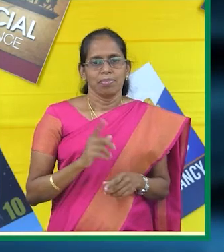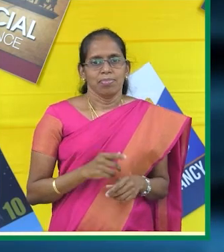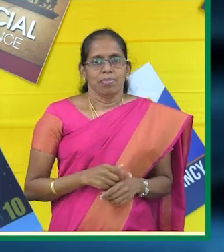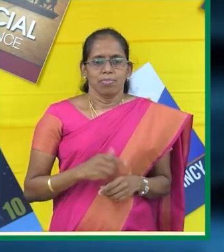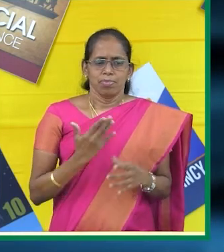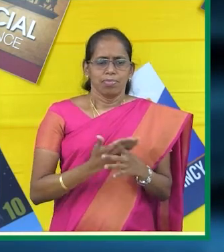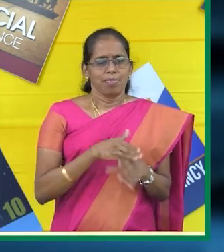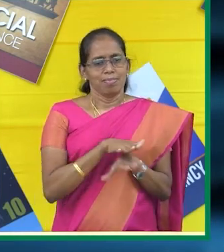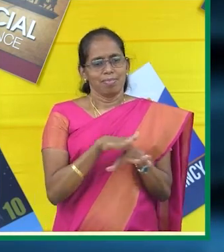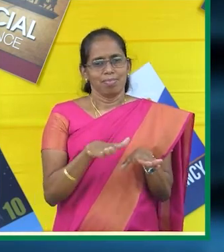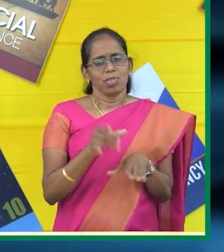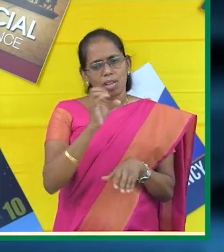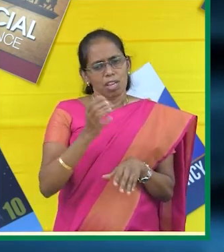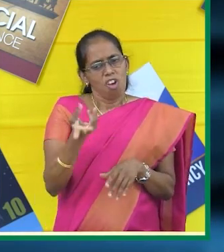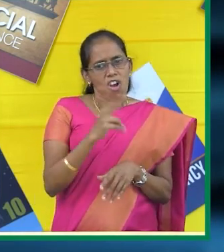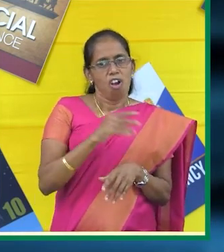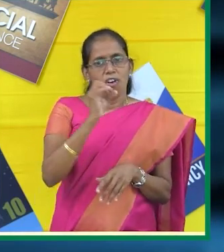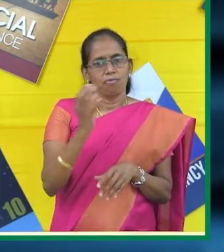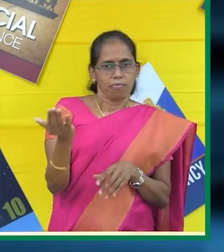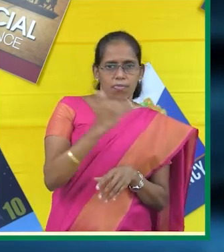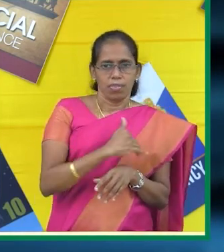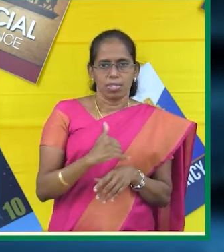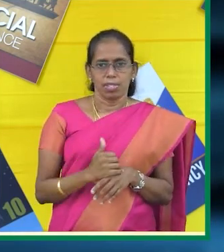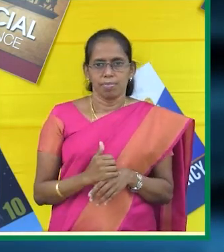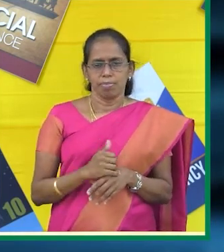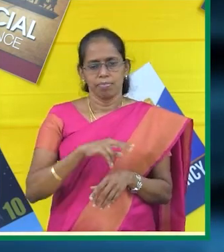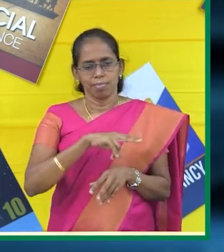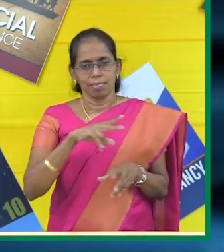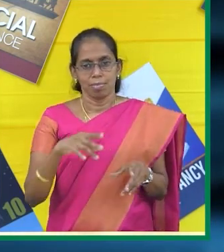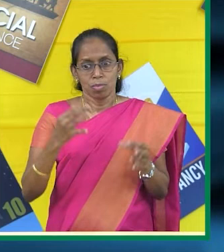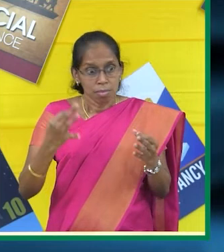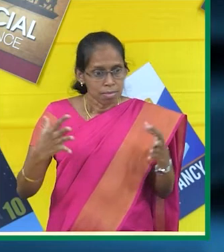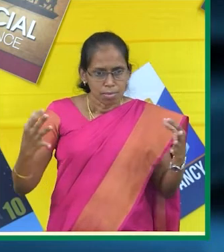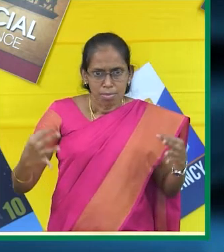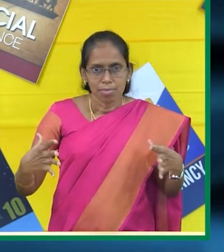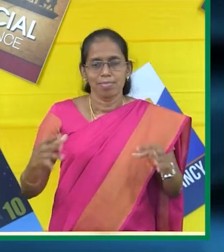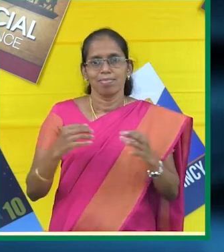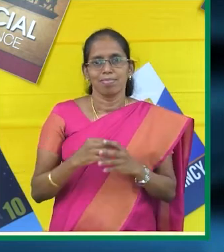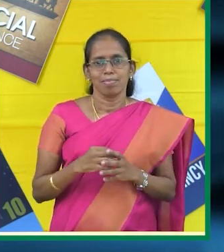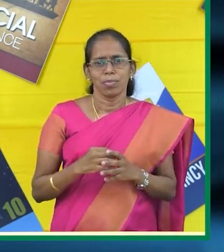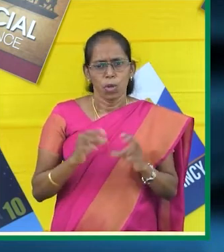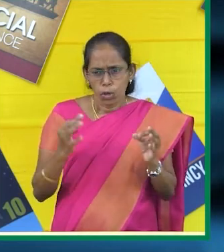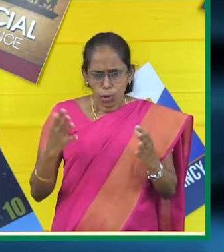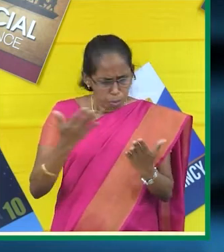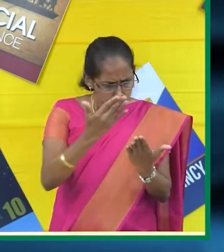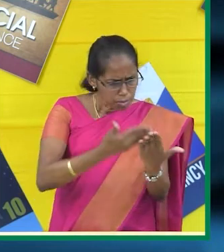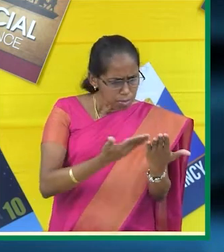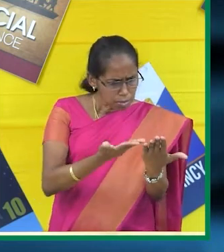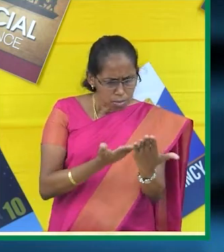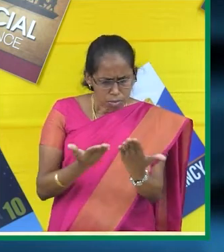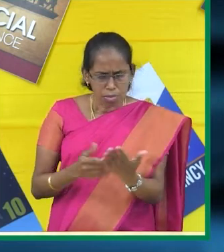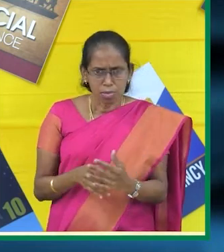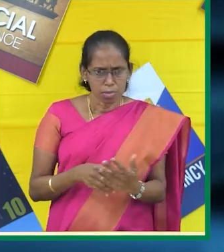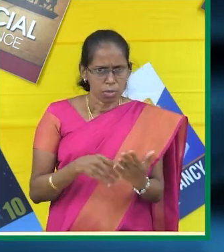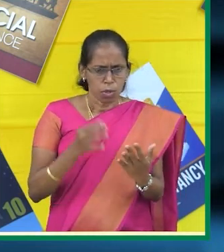தன்னுடைய அலுவலகத்திற்கு வருகிறார். தன்னுடைய அலுவலகத்திலே பல்வேறு புதிய ப்ரொப்போசல்ஸ், புதிய